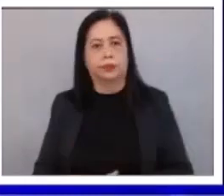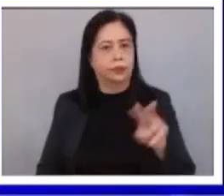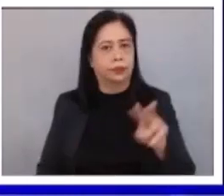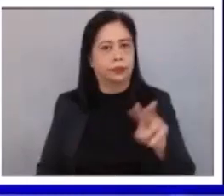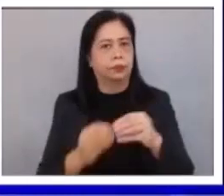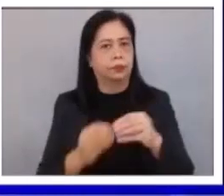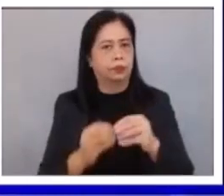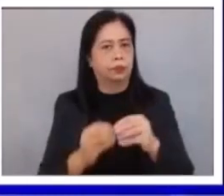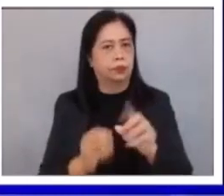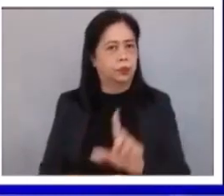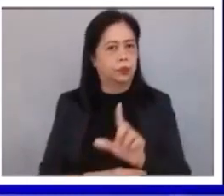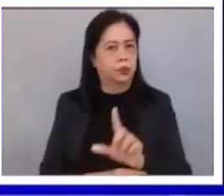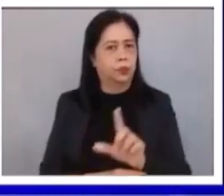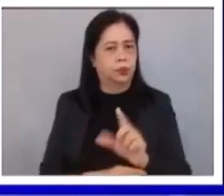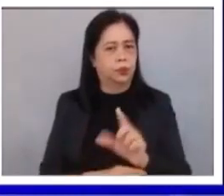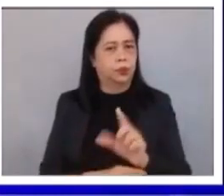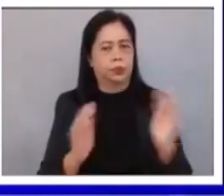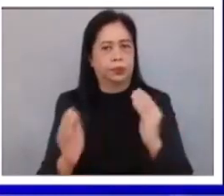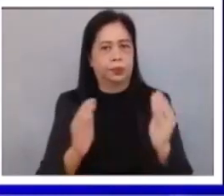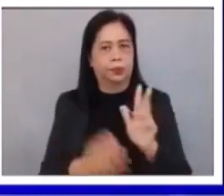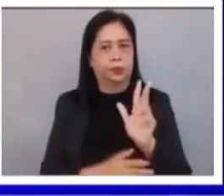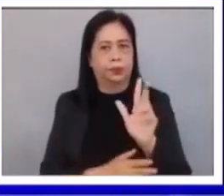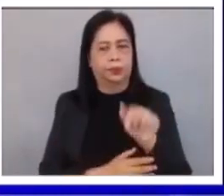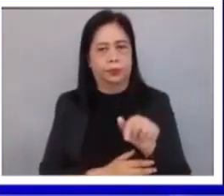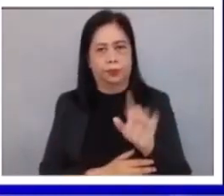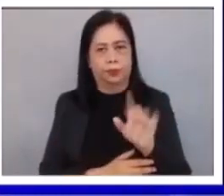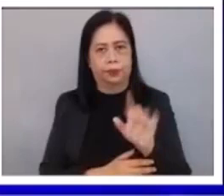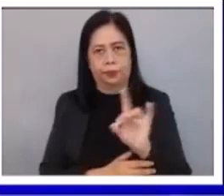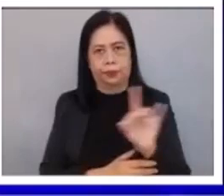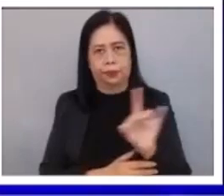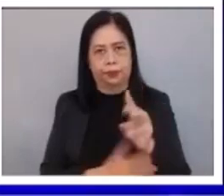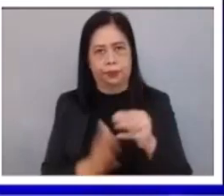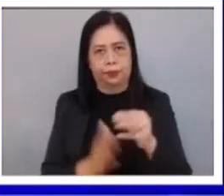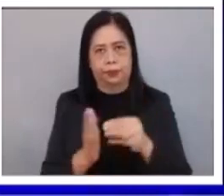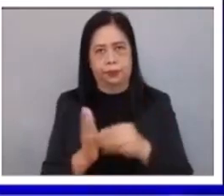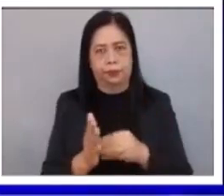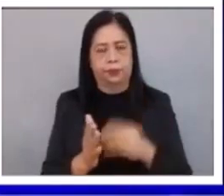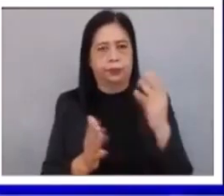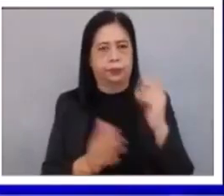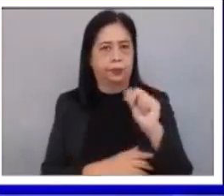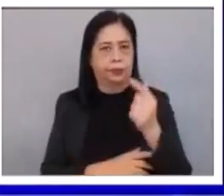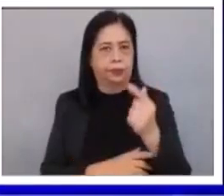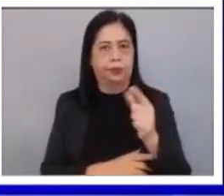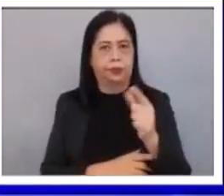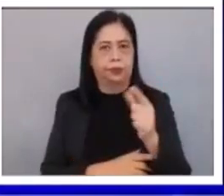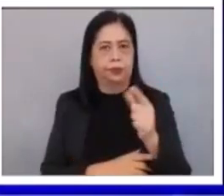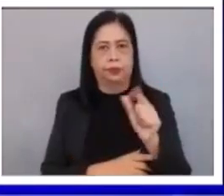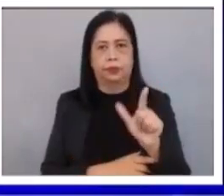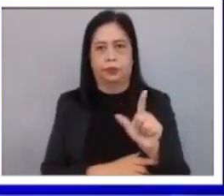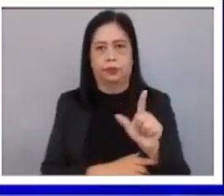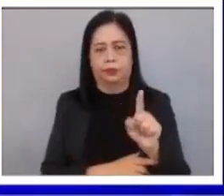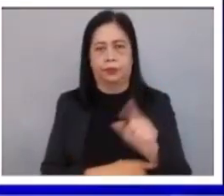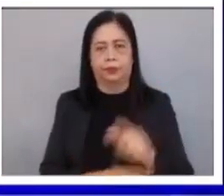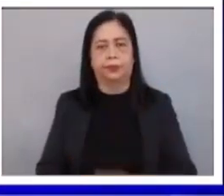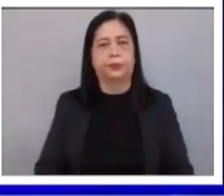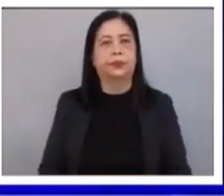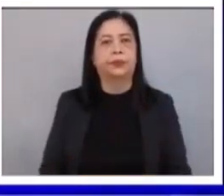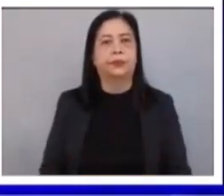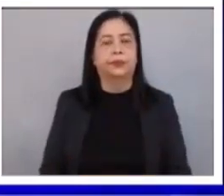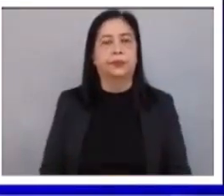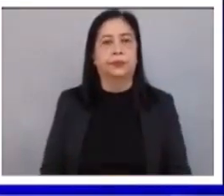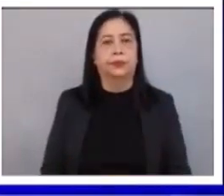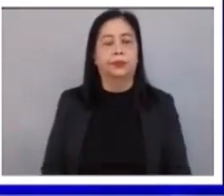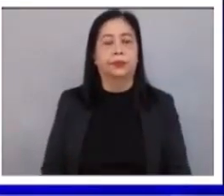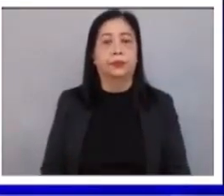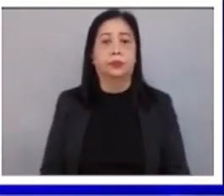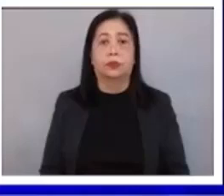mababa kumpara sa 3.88 million noong Agosto 2021. Ang unemployment